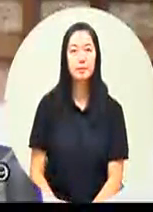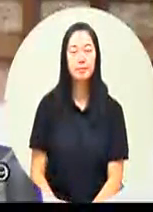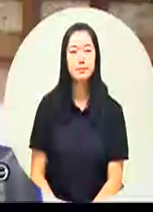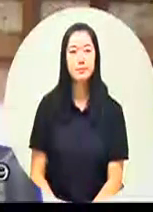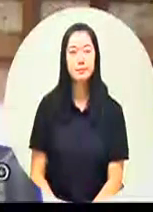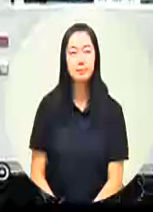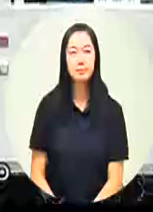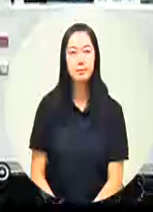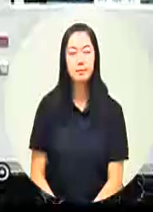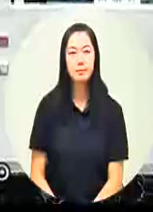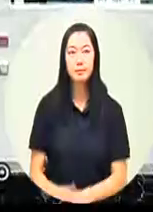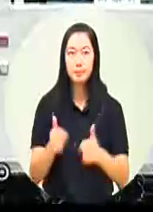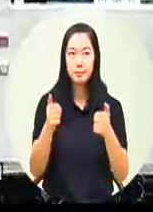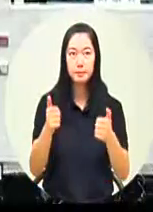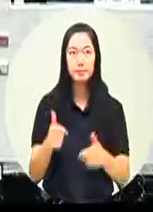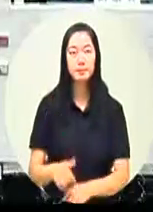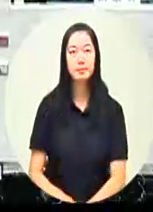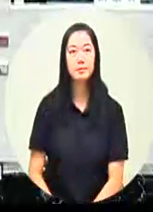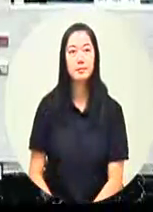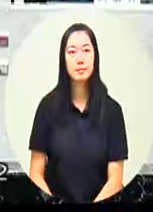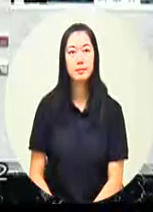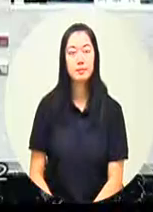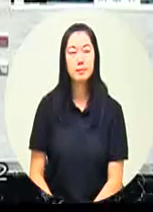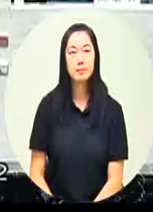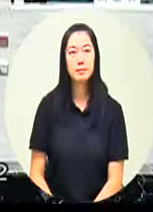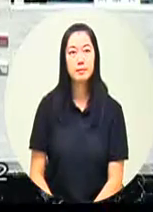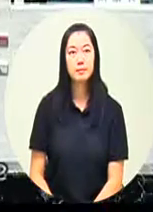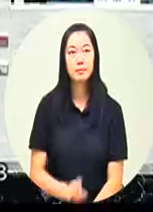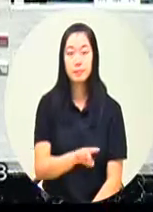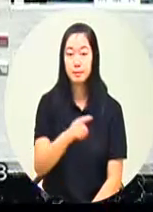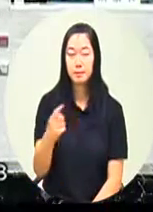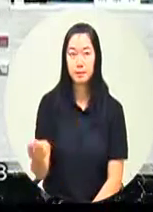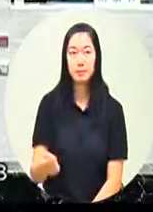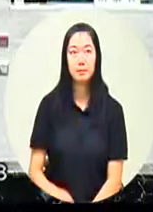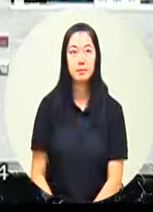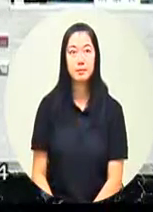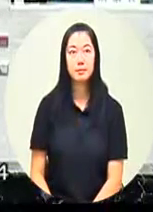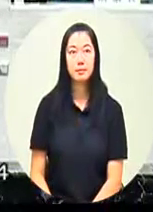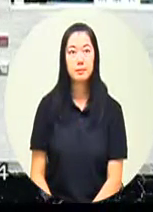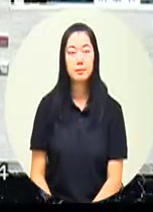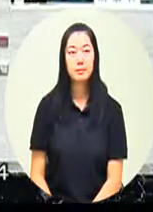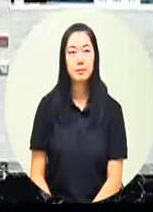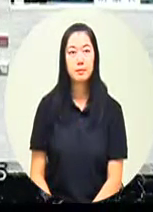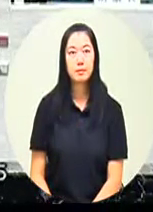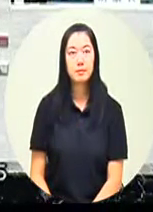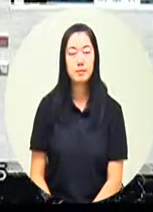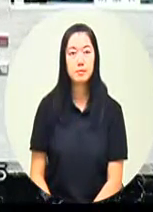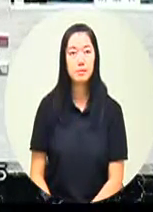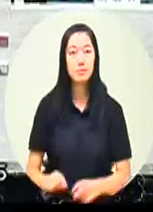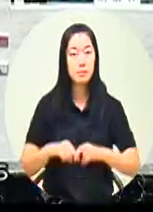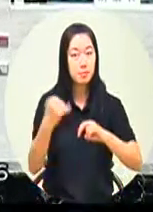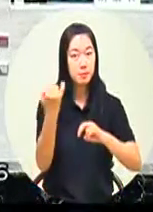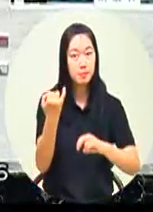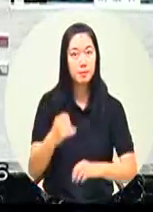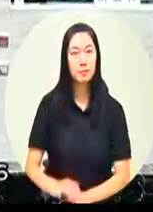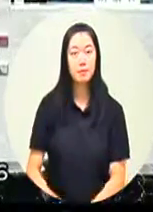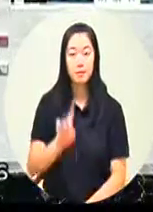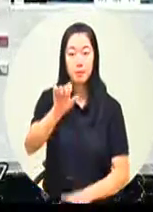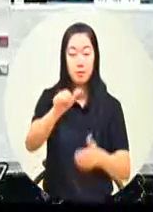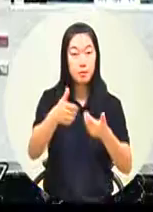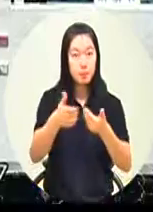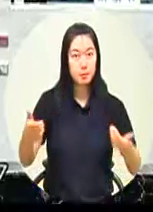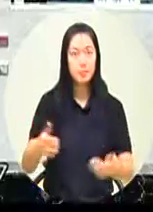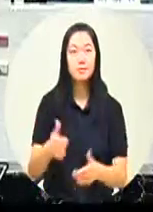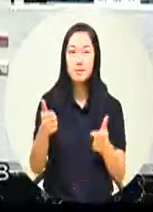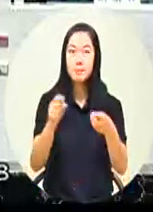好，谢谢，谢谢李议员的质询。再过来是我们李雨婷李议员，十五分钟了。 谢谢主